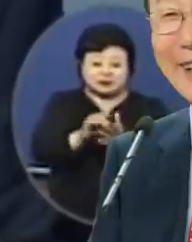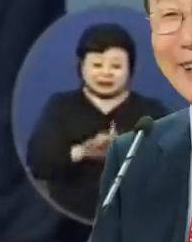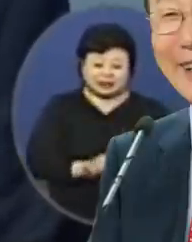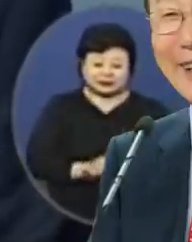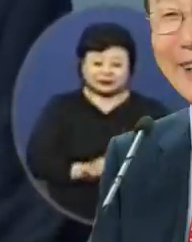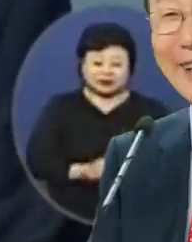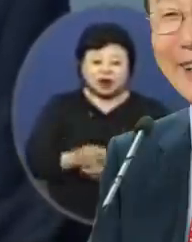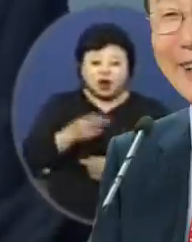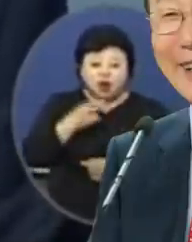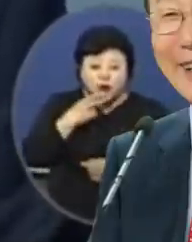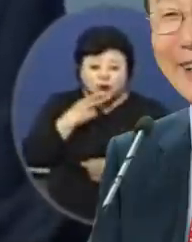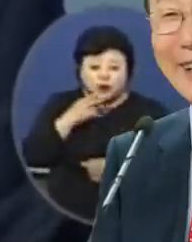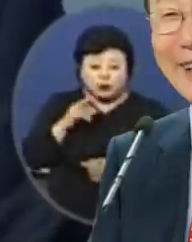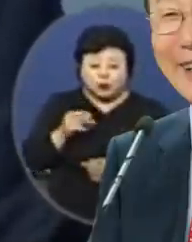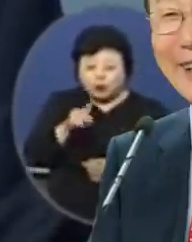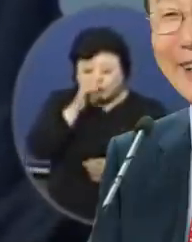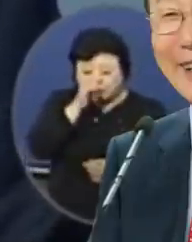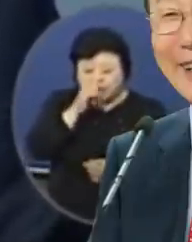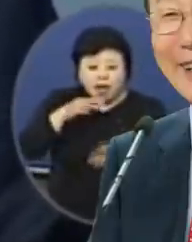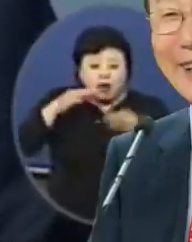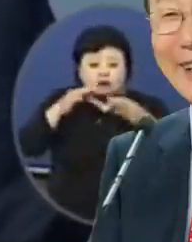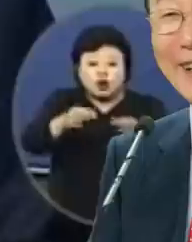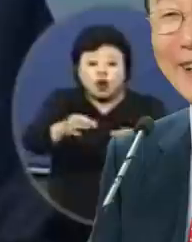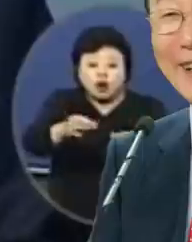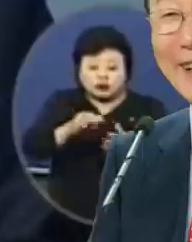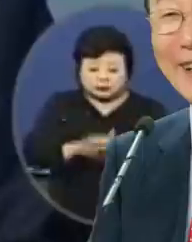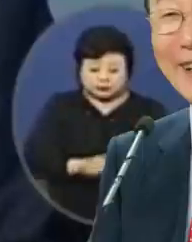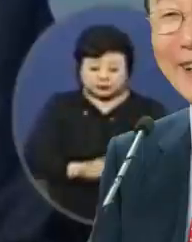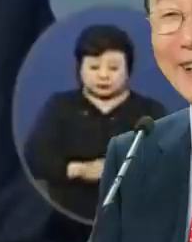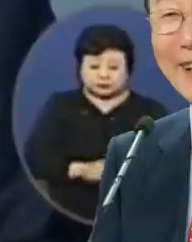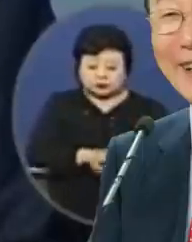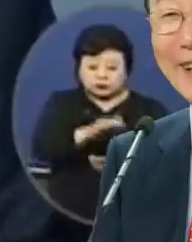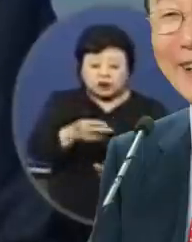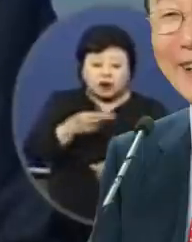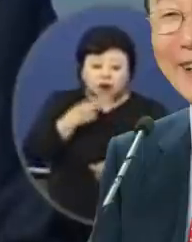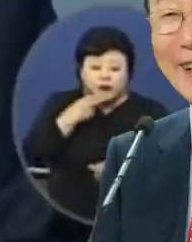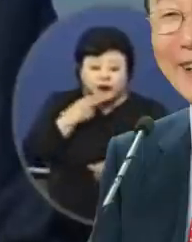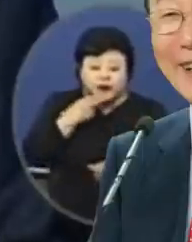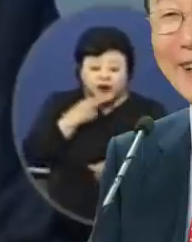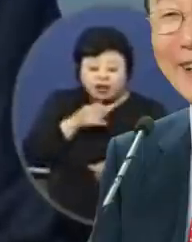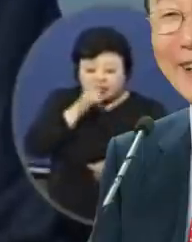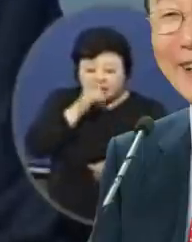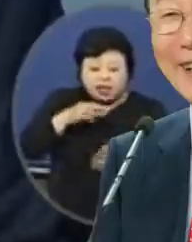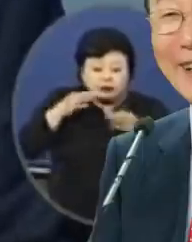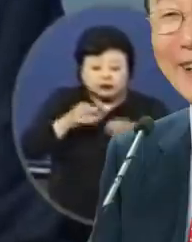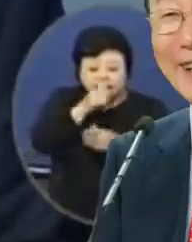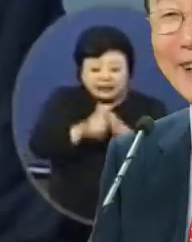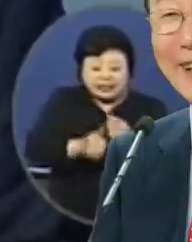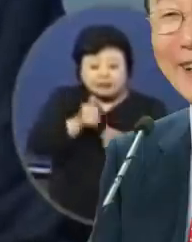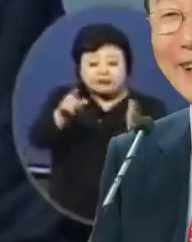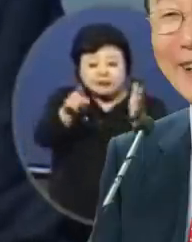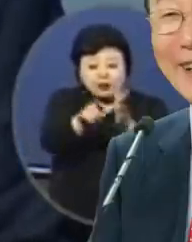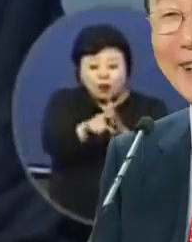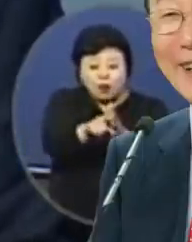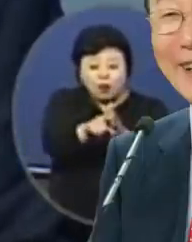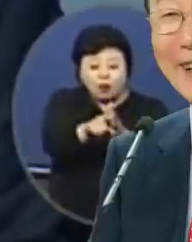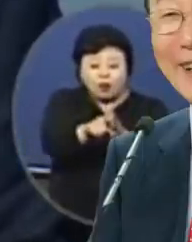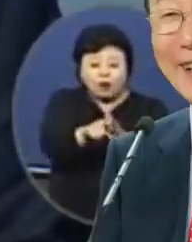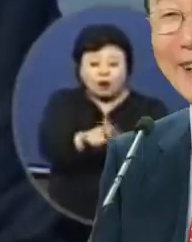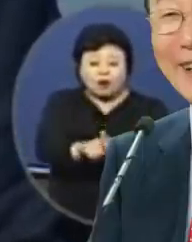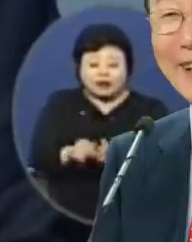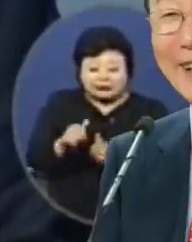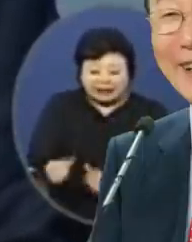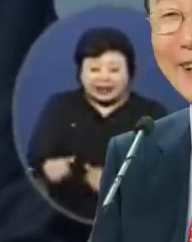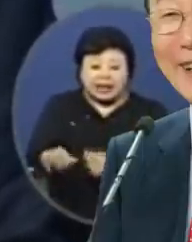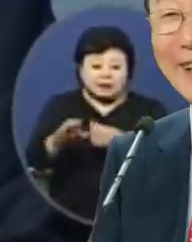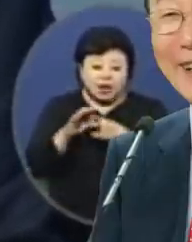것입니다. 없는 것을 있는 것 같이 부르시는 하나님이신데 우리가 없는 것을 있는 것 같이 부르시는 하나님을 믿고 같이